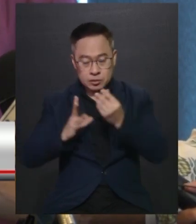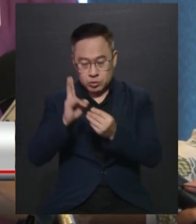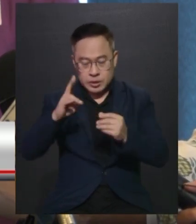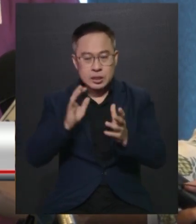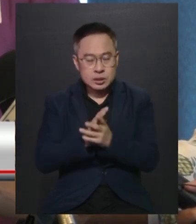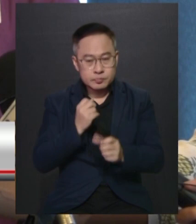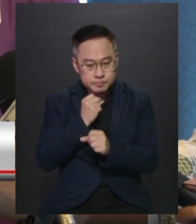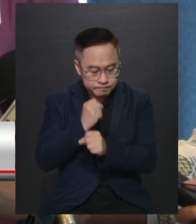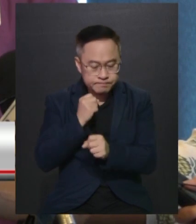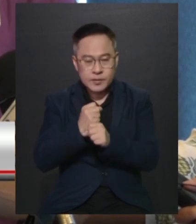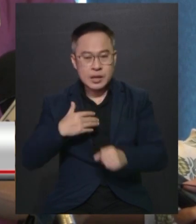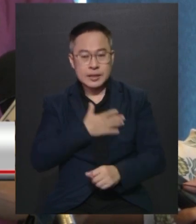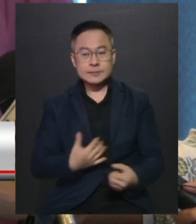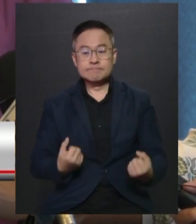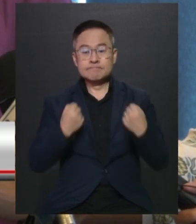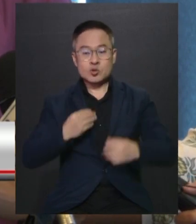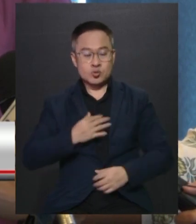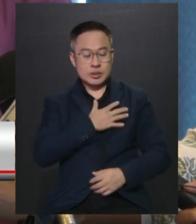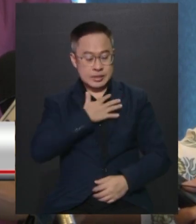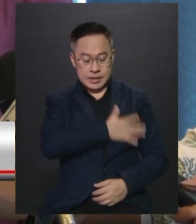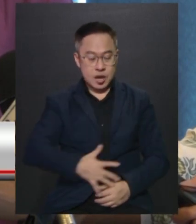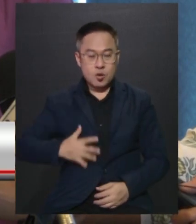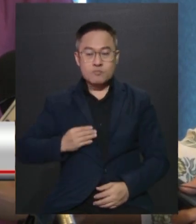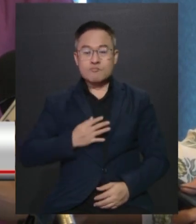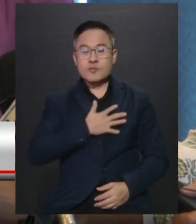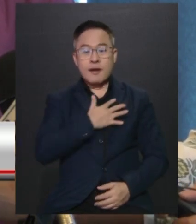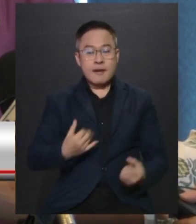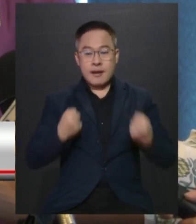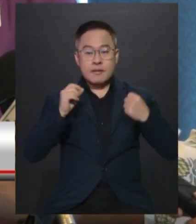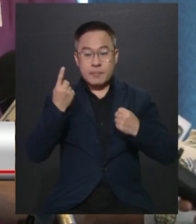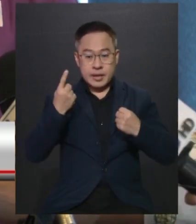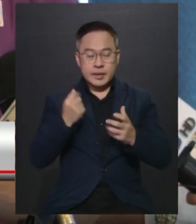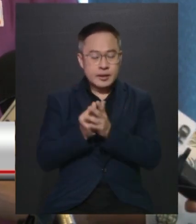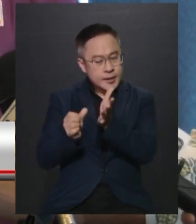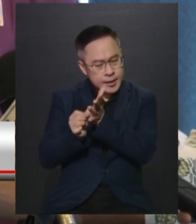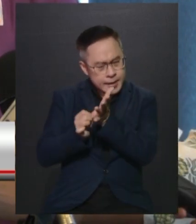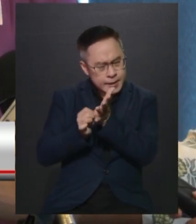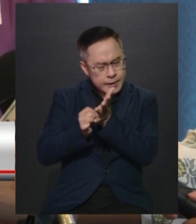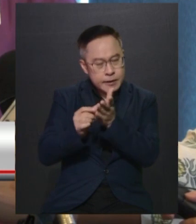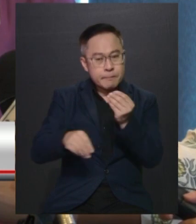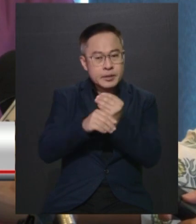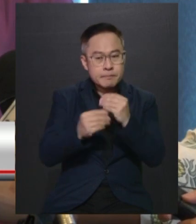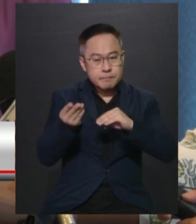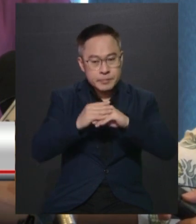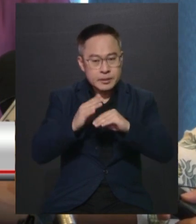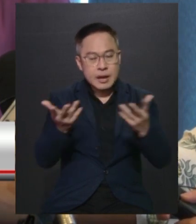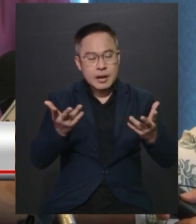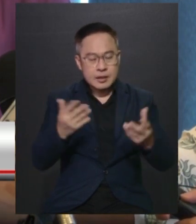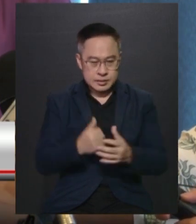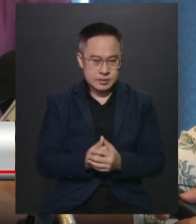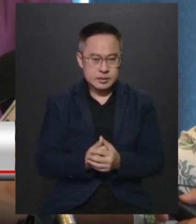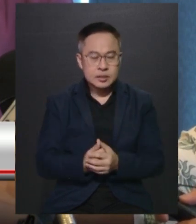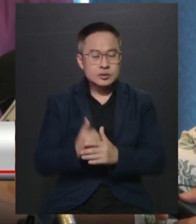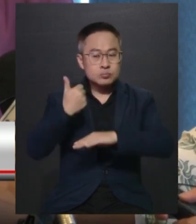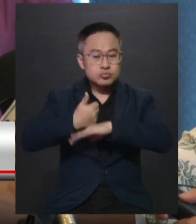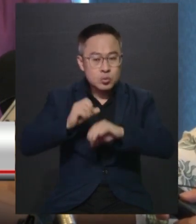เอียดต่างๆที่เราไปแข่งขันมาว่าสิ่งไหนที่เราควรทำได้ดีมากกว่าเดิมหรือว่าสิ่งไหนที่ควรลองปรับปรุงอะไรเงี้ยค่ะก็โค้ชก็ได้นำ